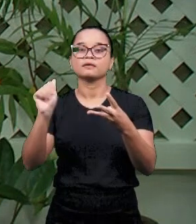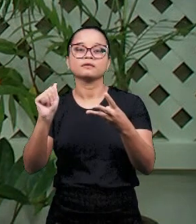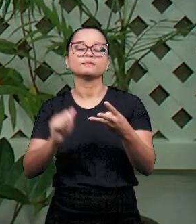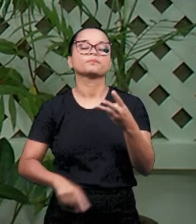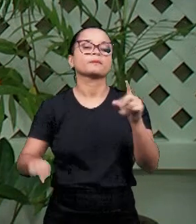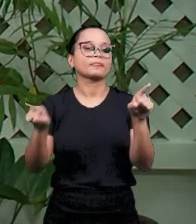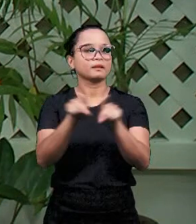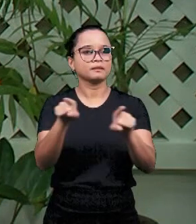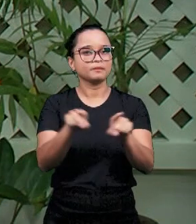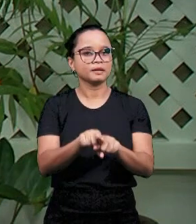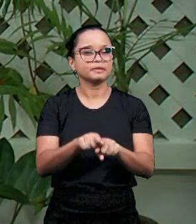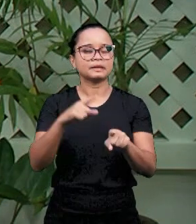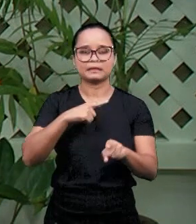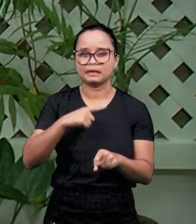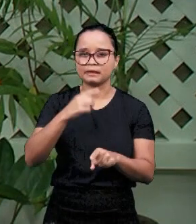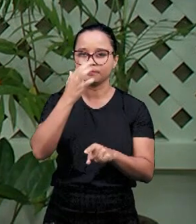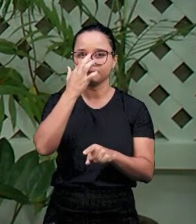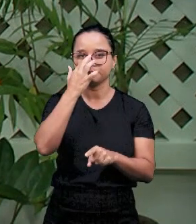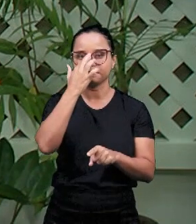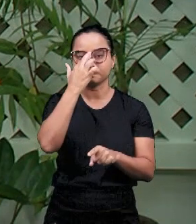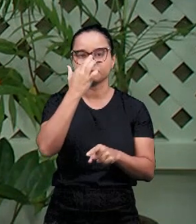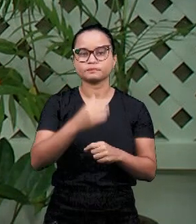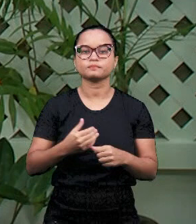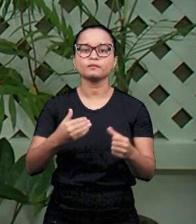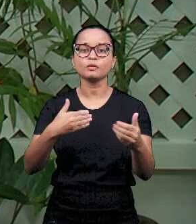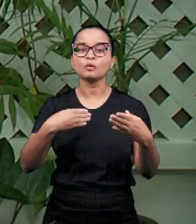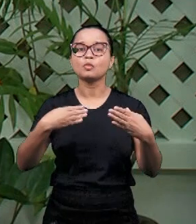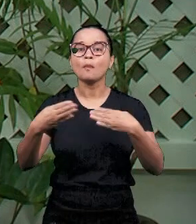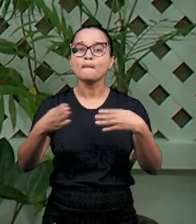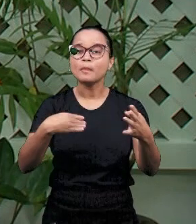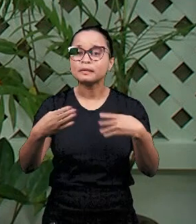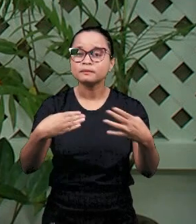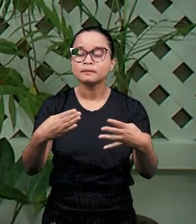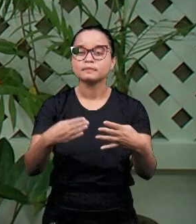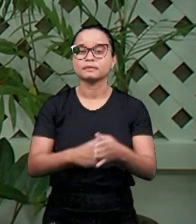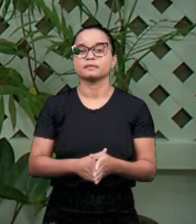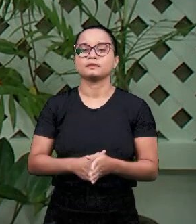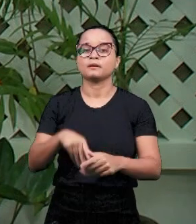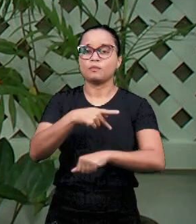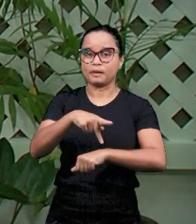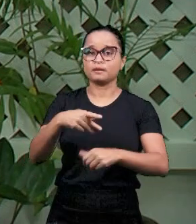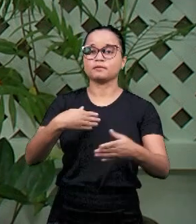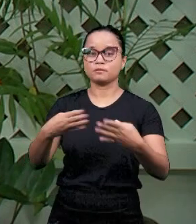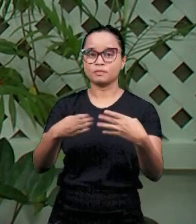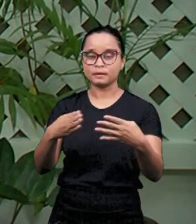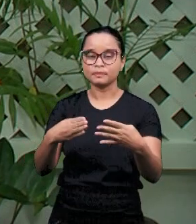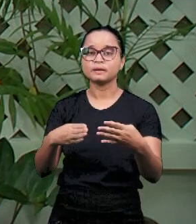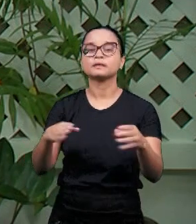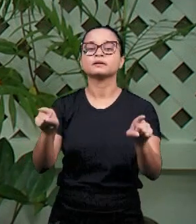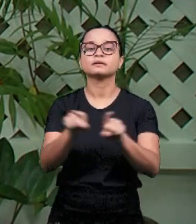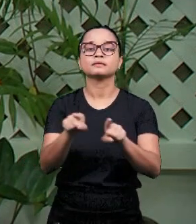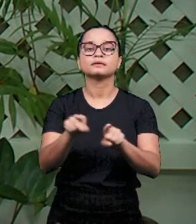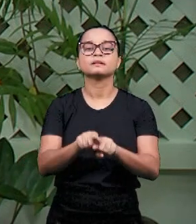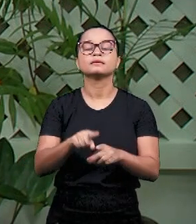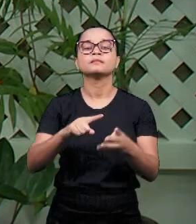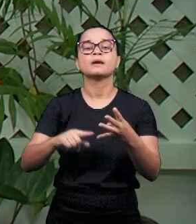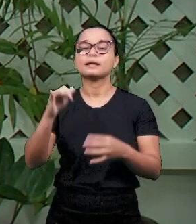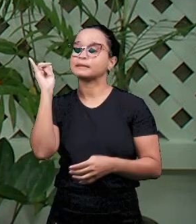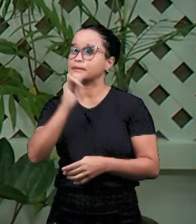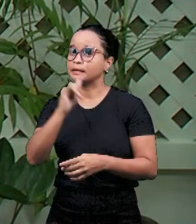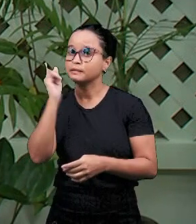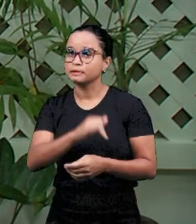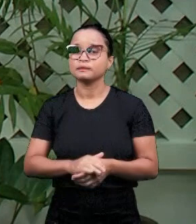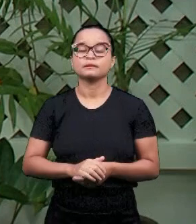Nous avons aussi au Panama un grand groupe au Panama, l'Italie,